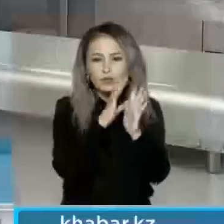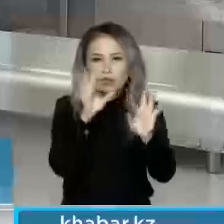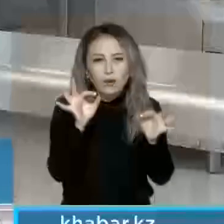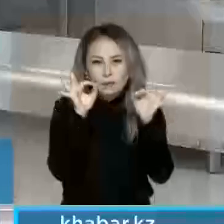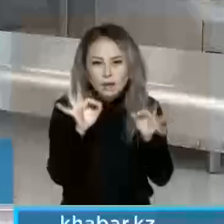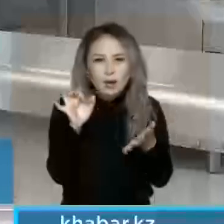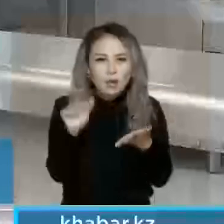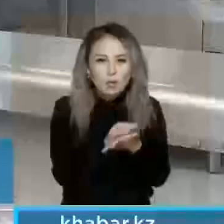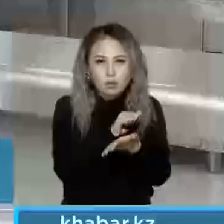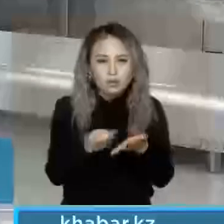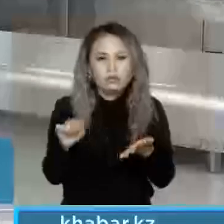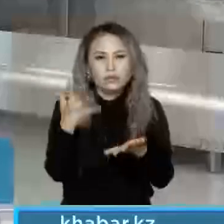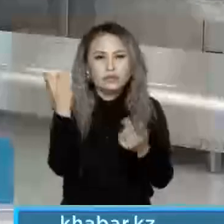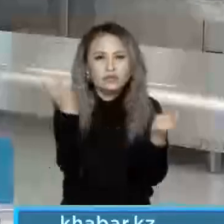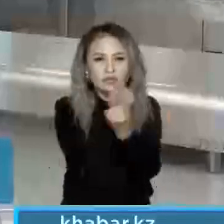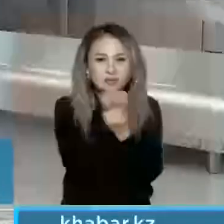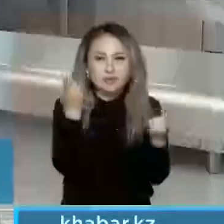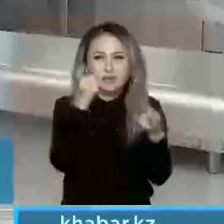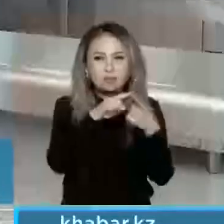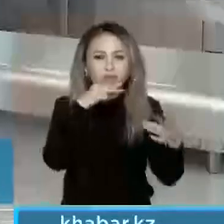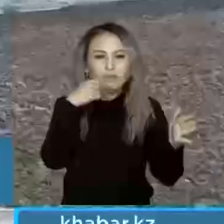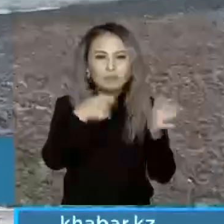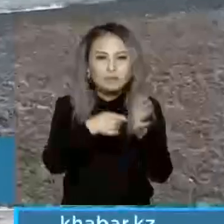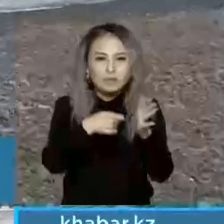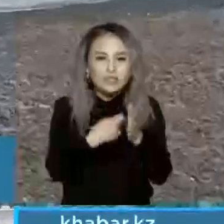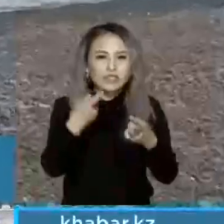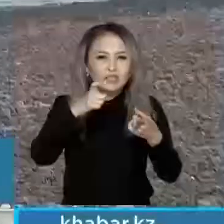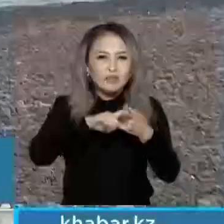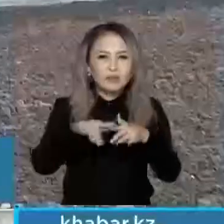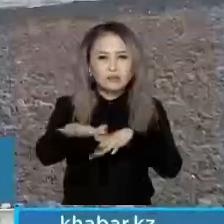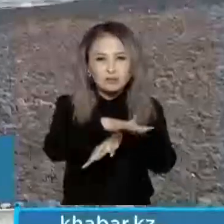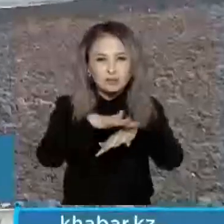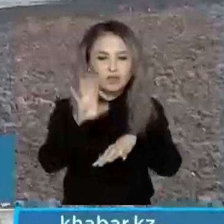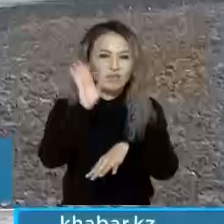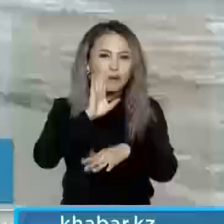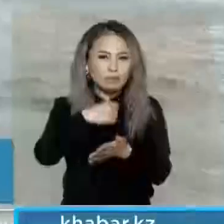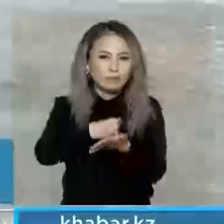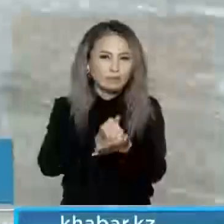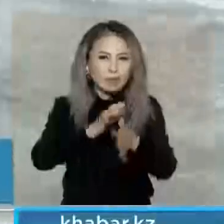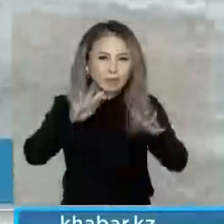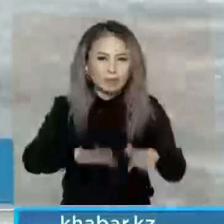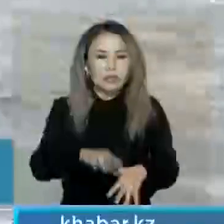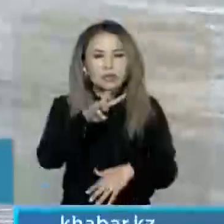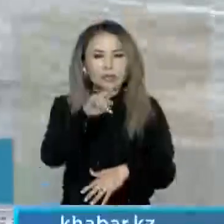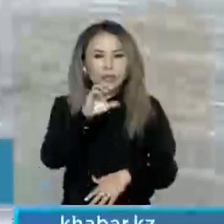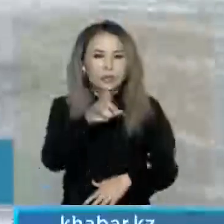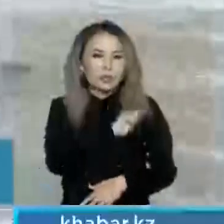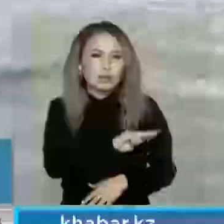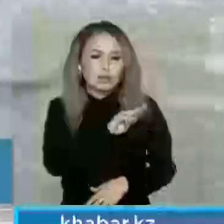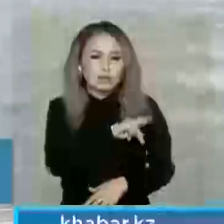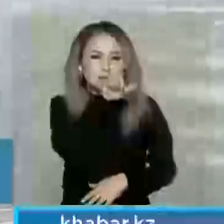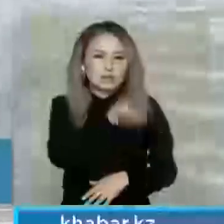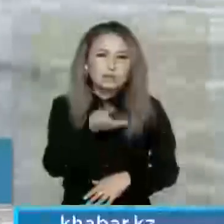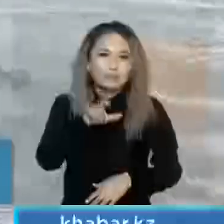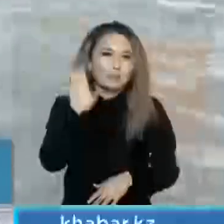болады. Калькуляция бойынша біз балаларды тамақтандырамыз. Жағажай аумағы белгіленіп, төтенше жағдайлар департаментінің